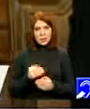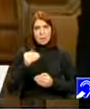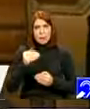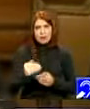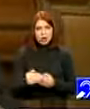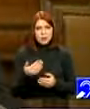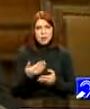perioadă